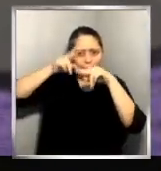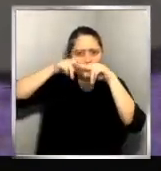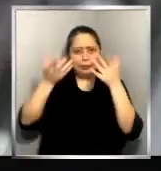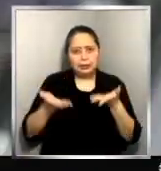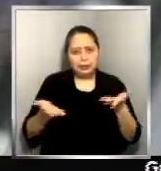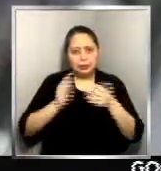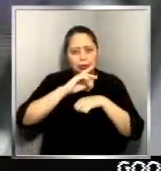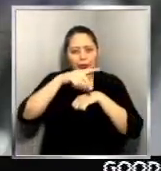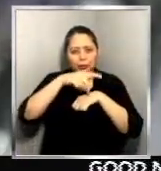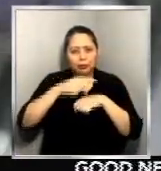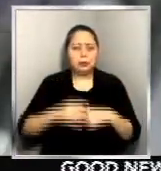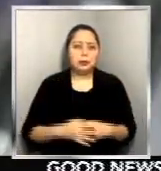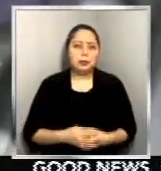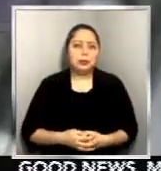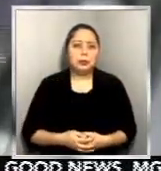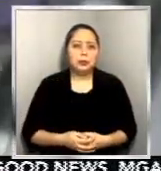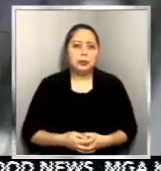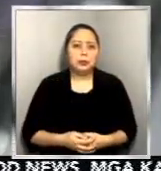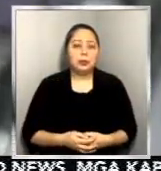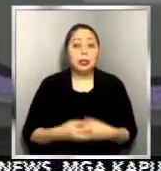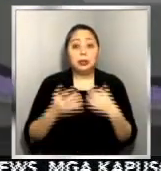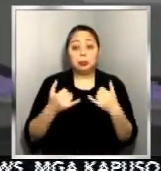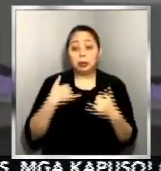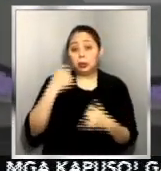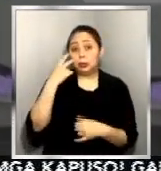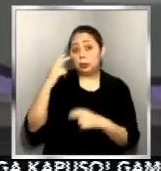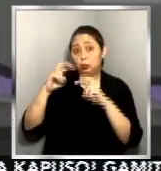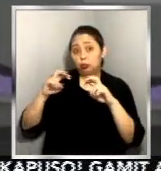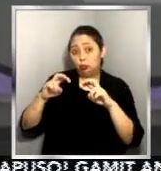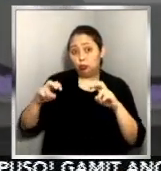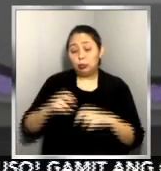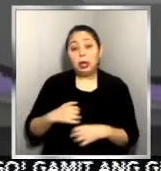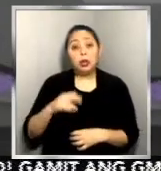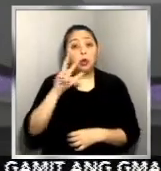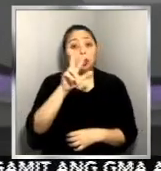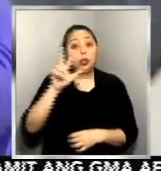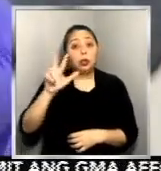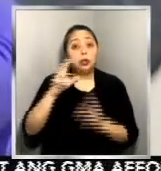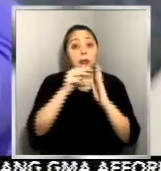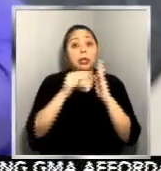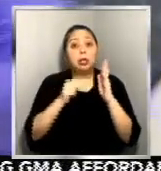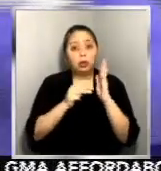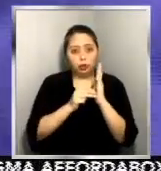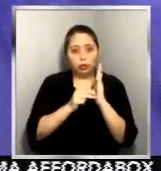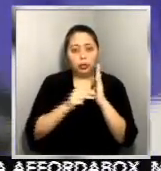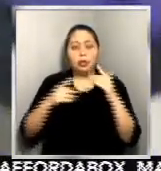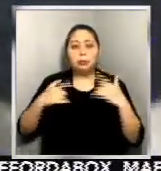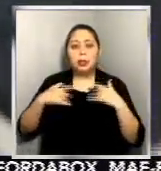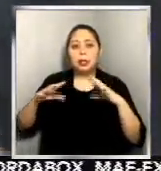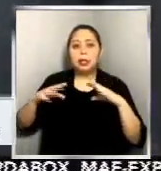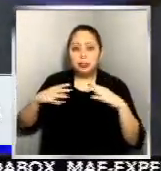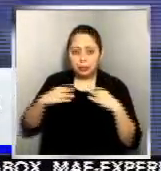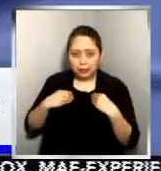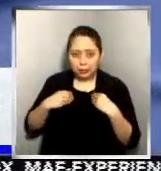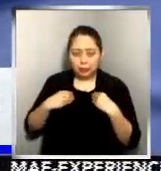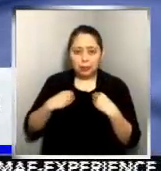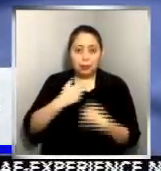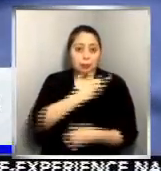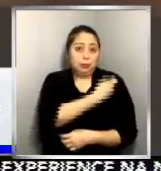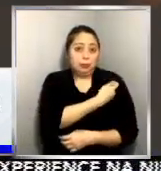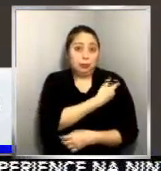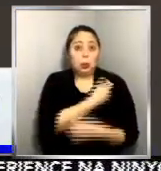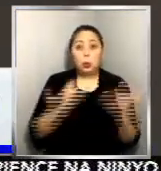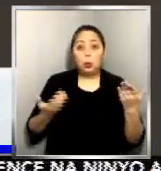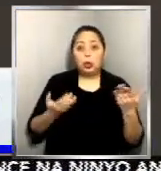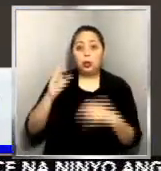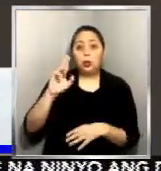Sa pinakahuling datos, mahigit 33 million na ang nakatanggap ng first dose ng Pfizer o AstraZeneca sa United Kingdom. Mahigit 13